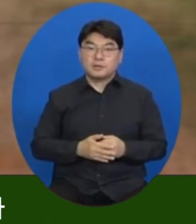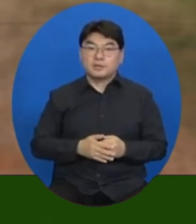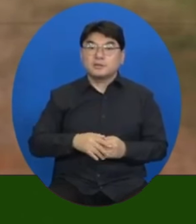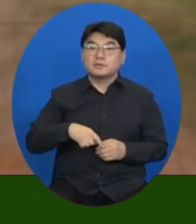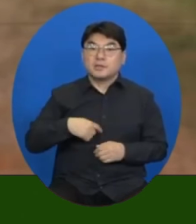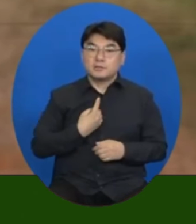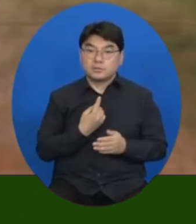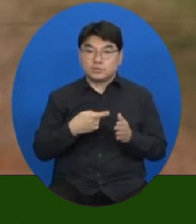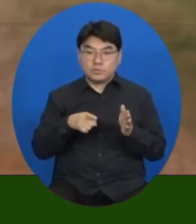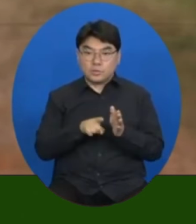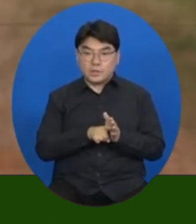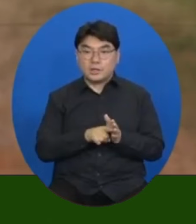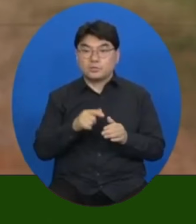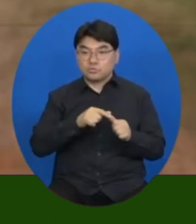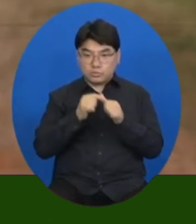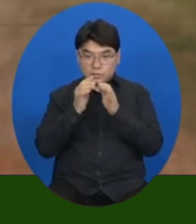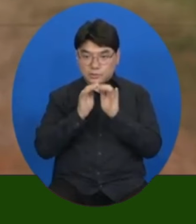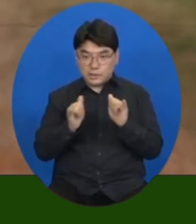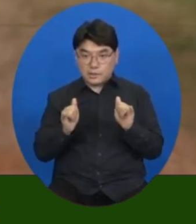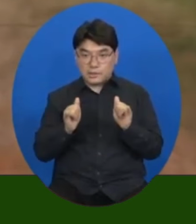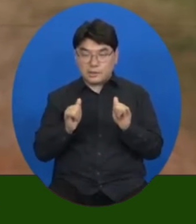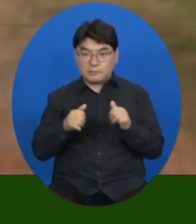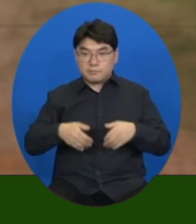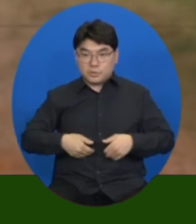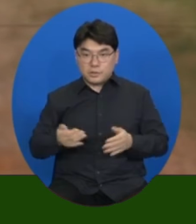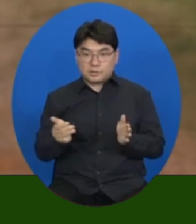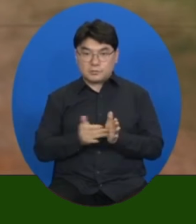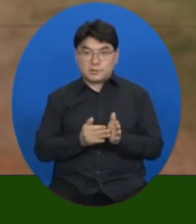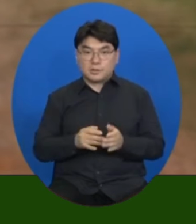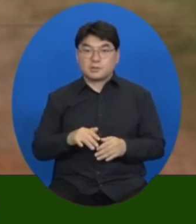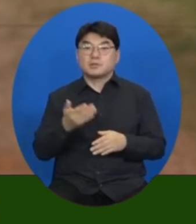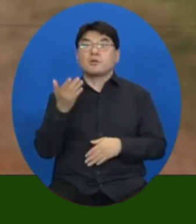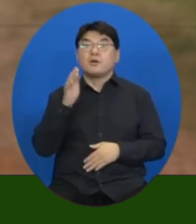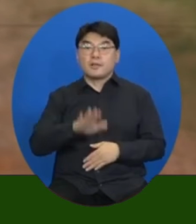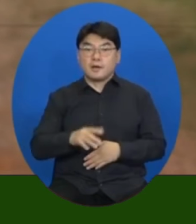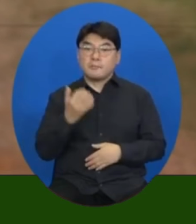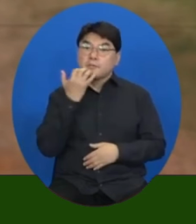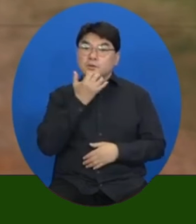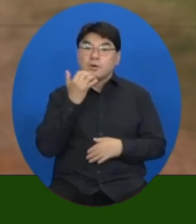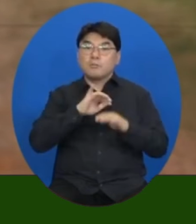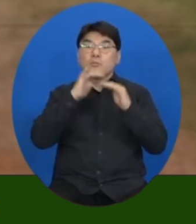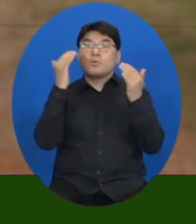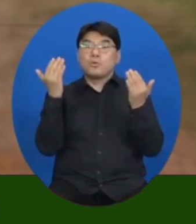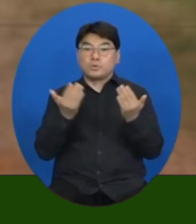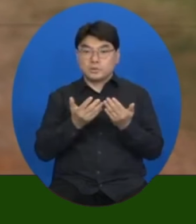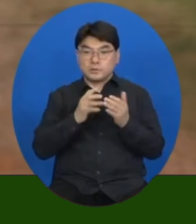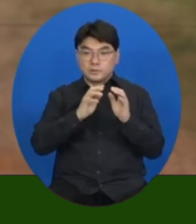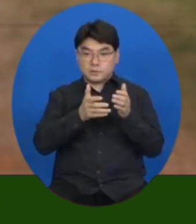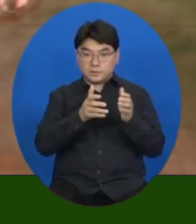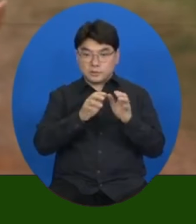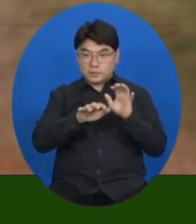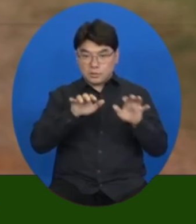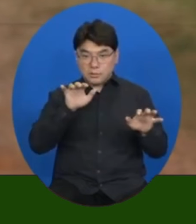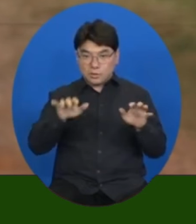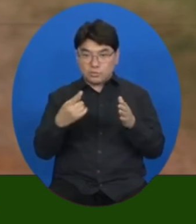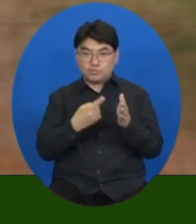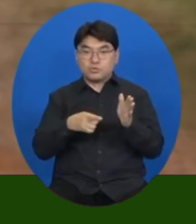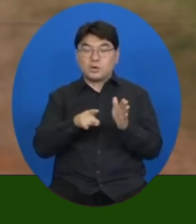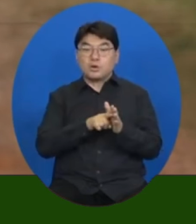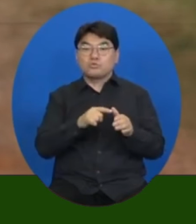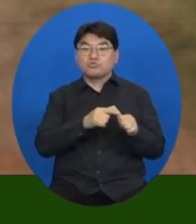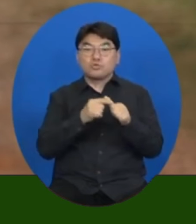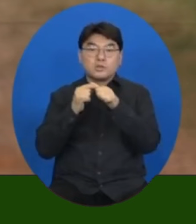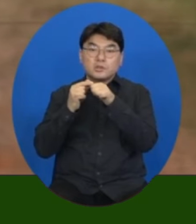주의자였는데 베드로는 예수님은 온 열방을 위한 구원의 메시 메시아라고 고백을